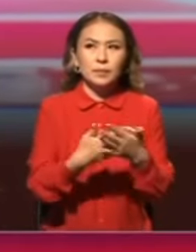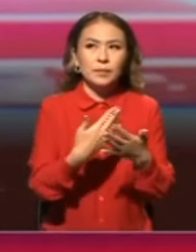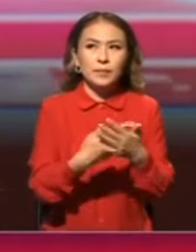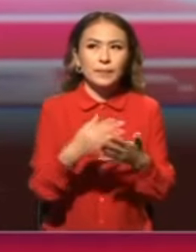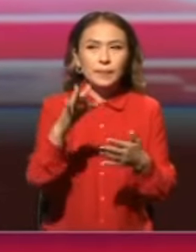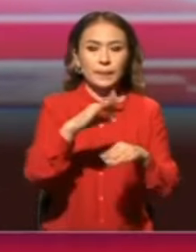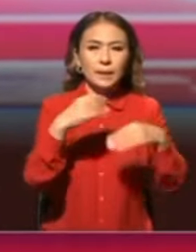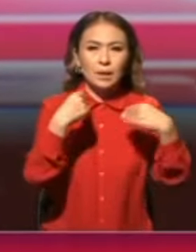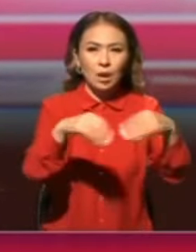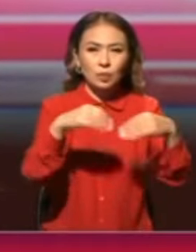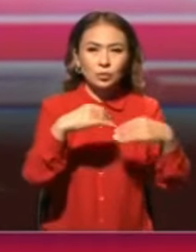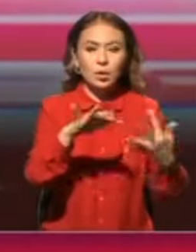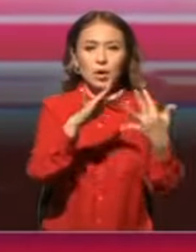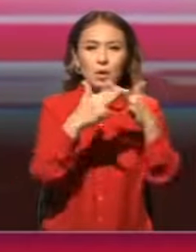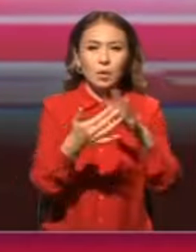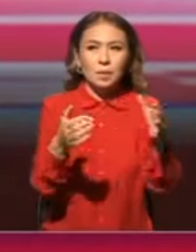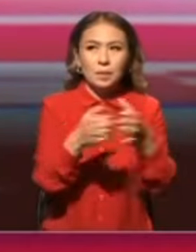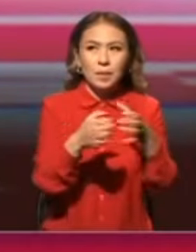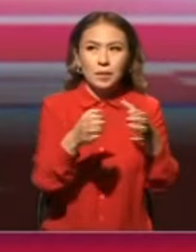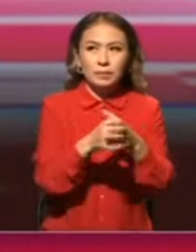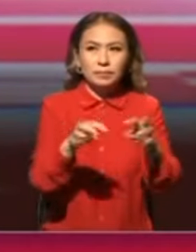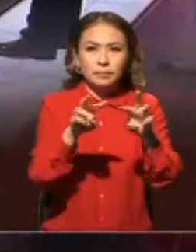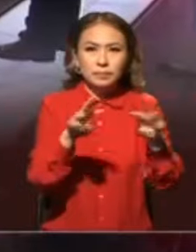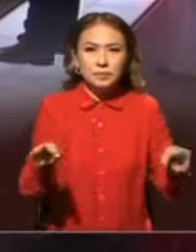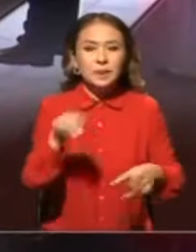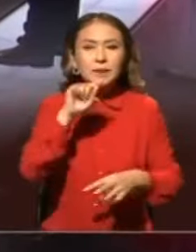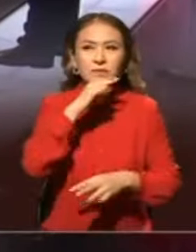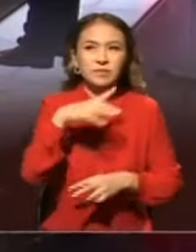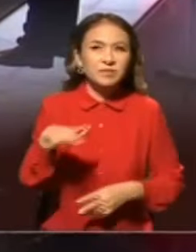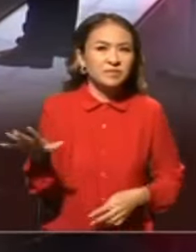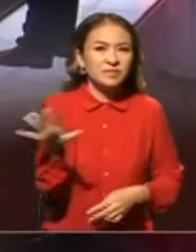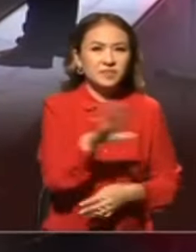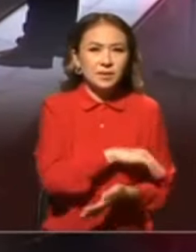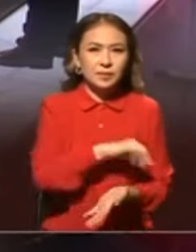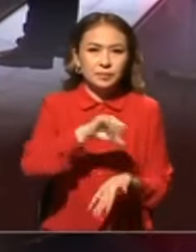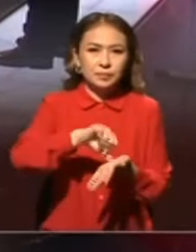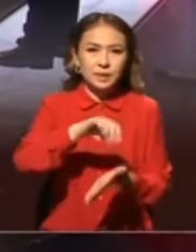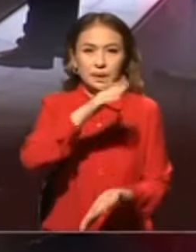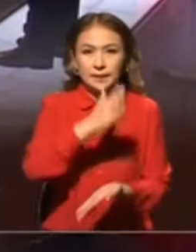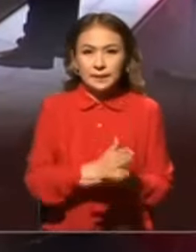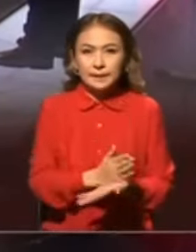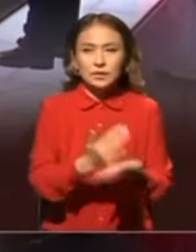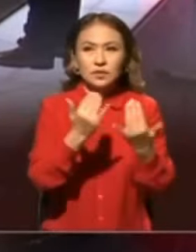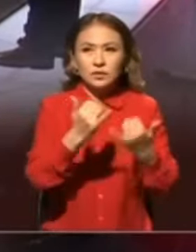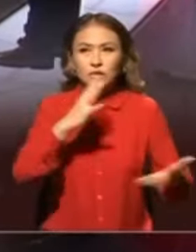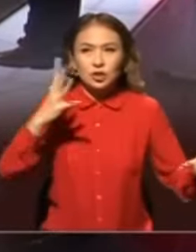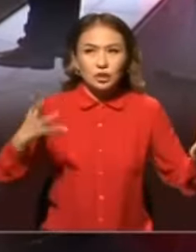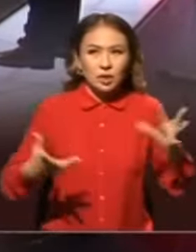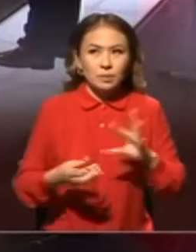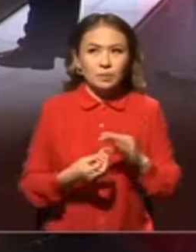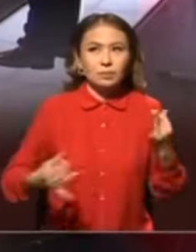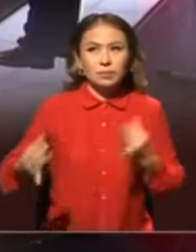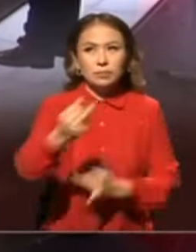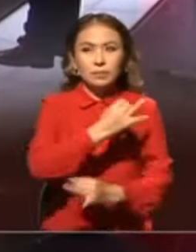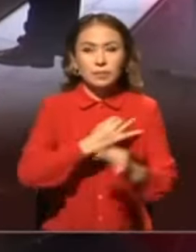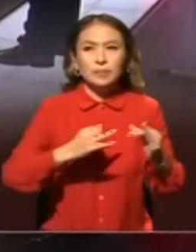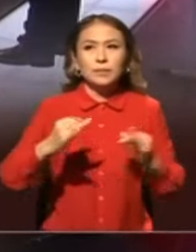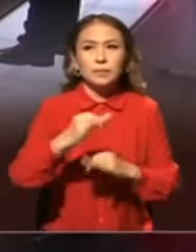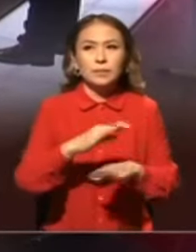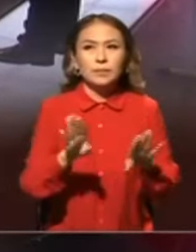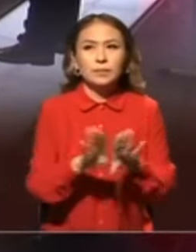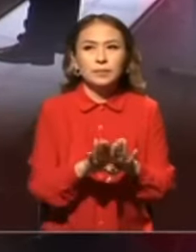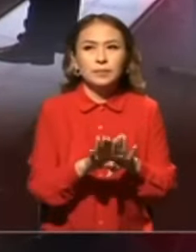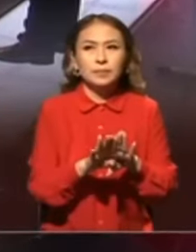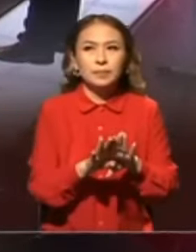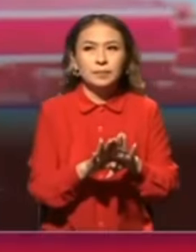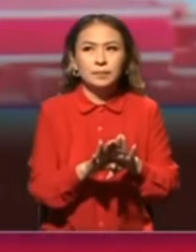шаруашылық, ауыл партиясы, министрлік, экономист. Барлықтарыңыз отырсыздар. Әдетте қалай? Жалпы талқылаймыз да? Жалпы талқылап, бүйтсек қалай